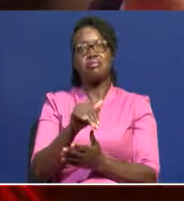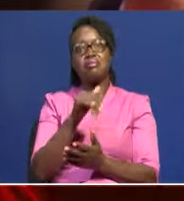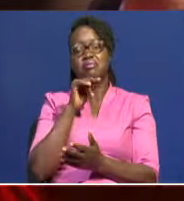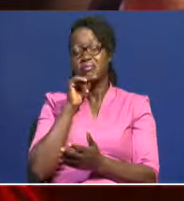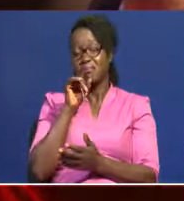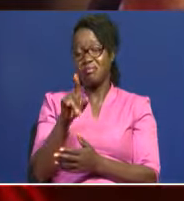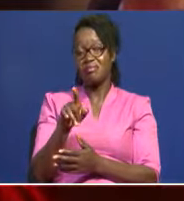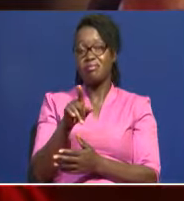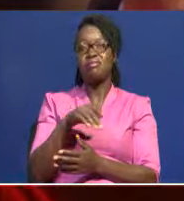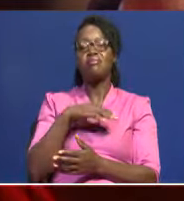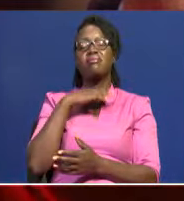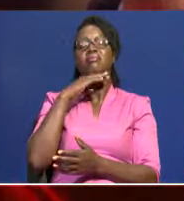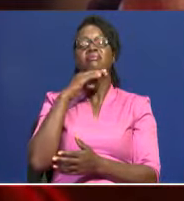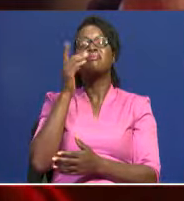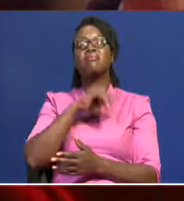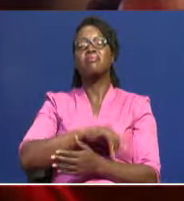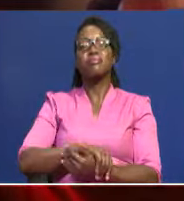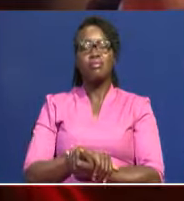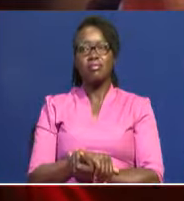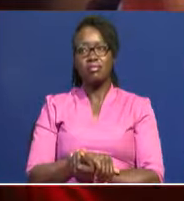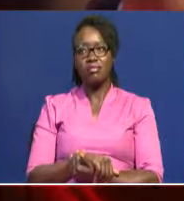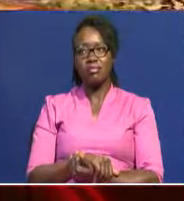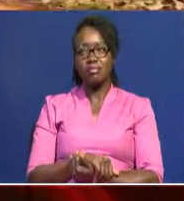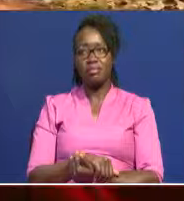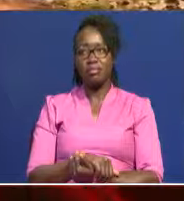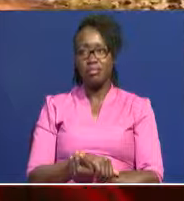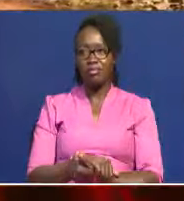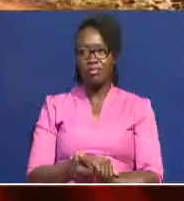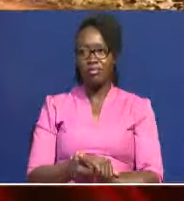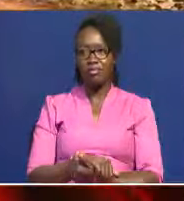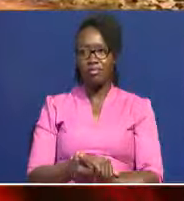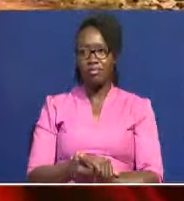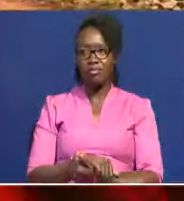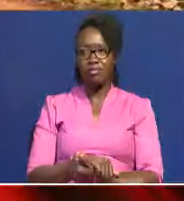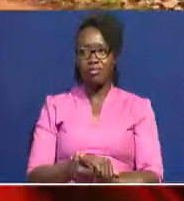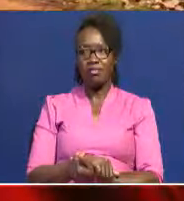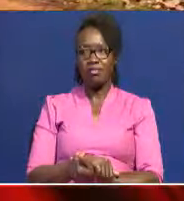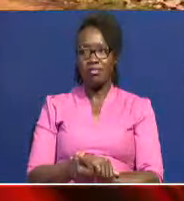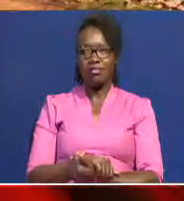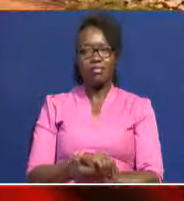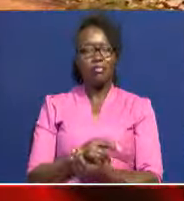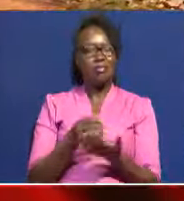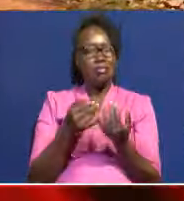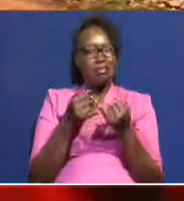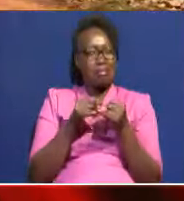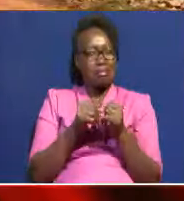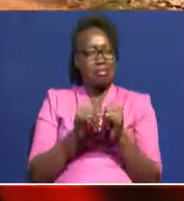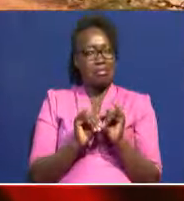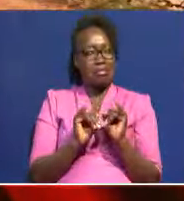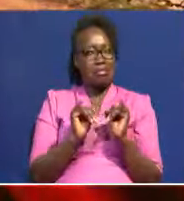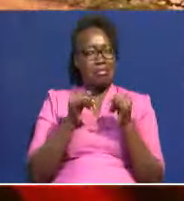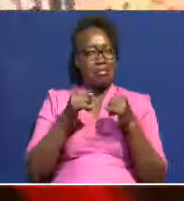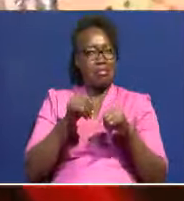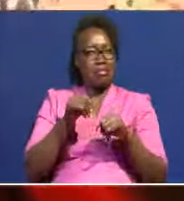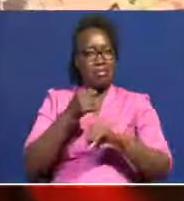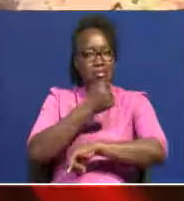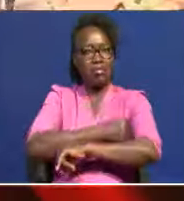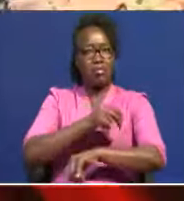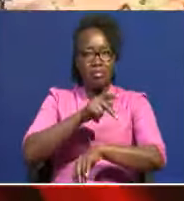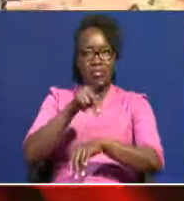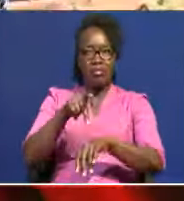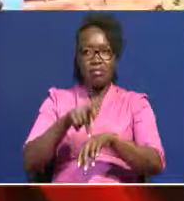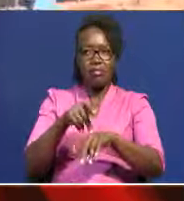mtoto wako amesahau mimi. Amesahau. Despite repeated attempts, the school principal, Gerald